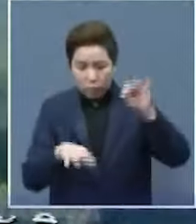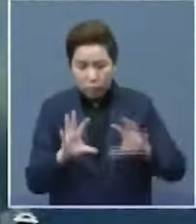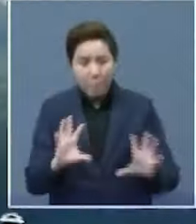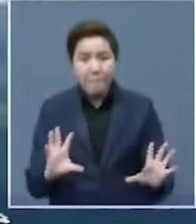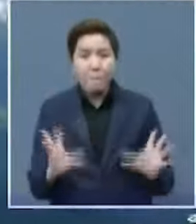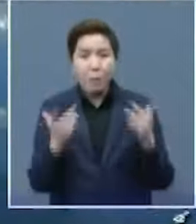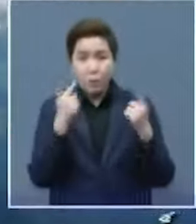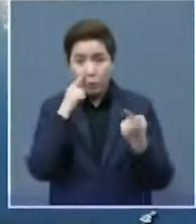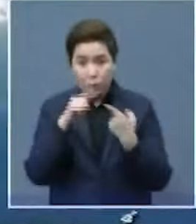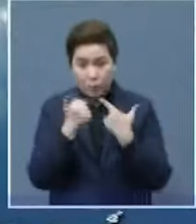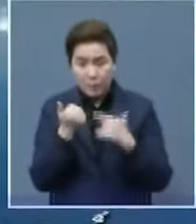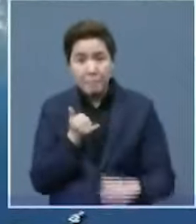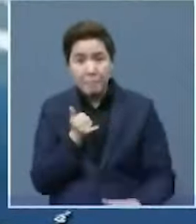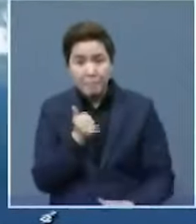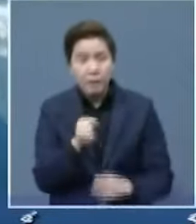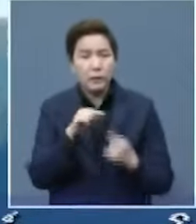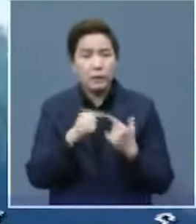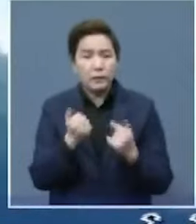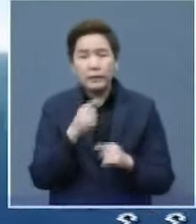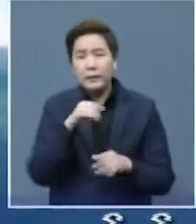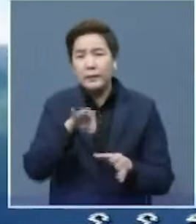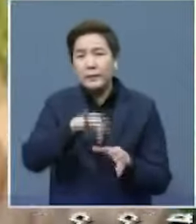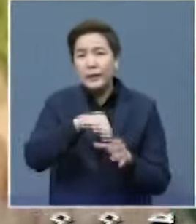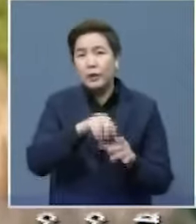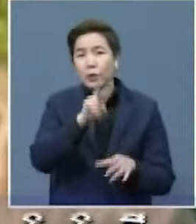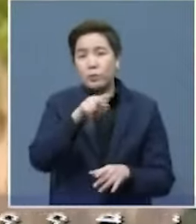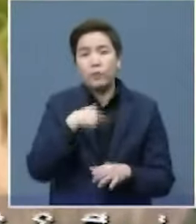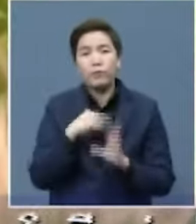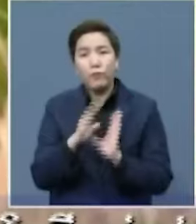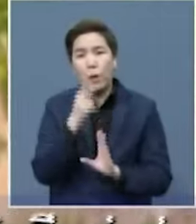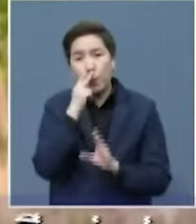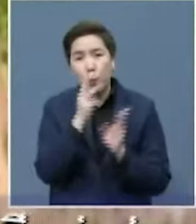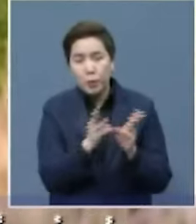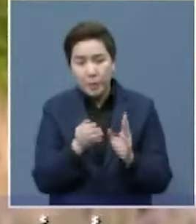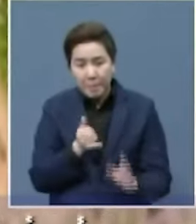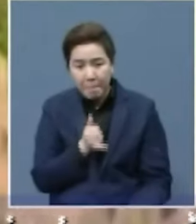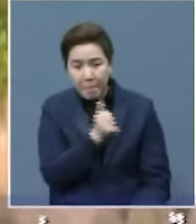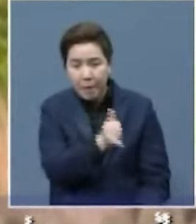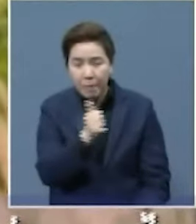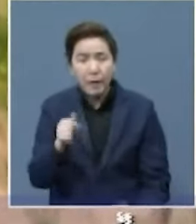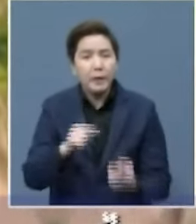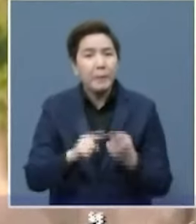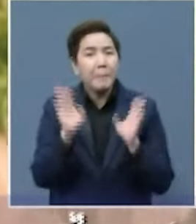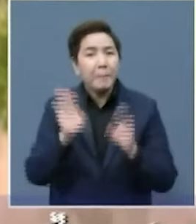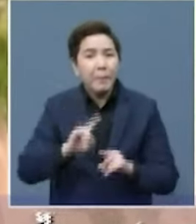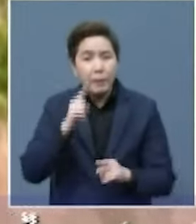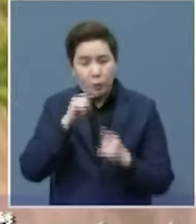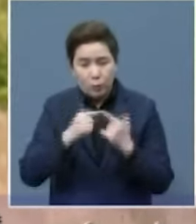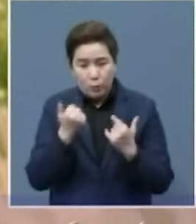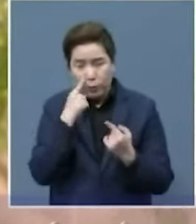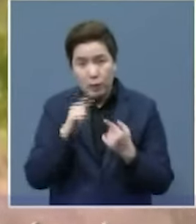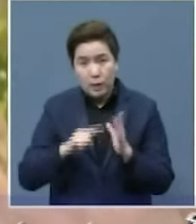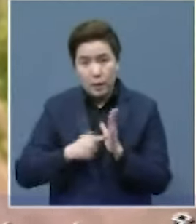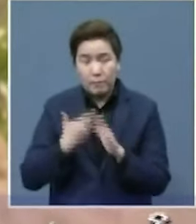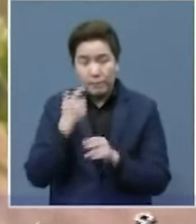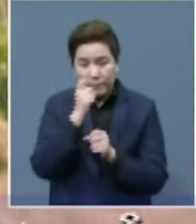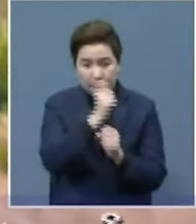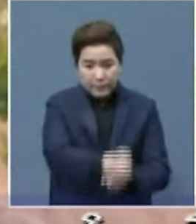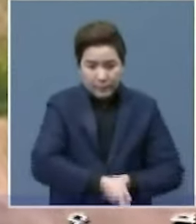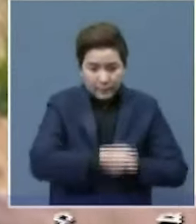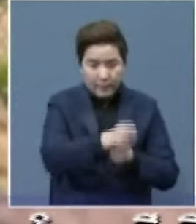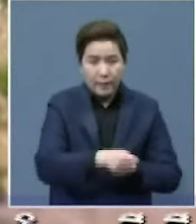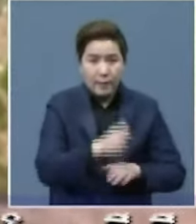าติค่ะสำหรับวิธีเดินทางไปยังแปลงชา 2,000 เนี่ยเราเอามาฝากกันด้วยนะคะหลายๆคนถามว่าไปยังไงเริ่มต้นค่ะจากหน้าสถานีเกษตรหลว